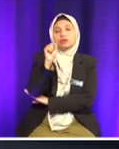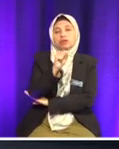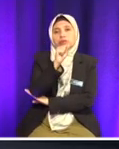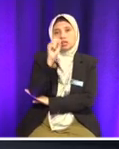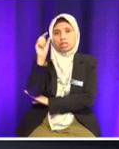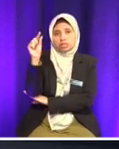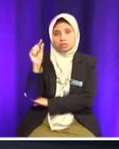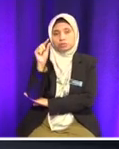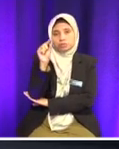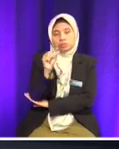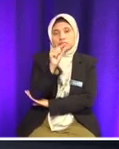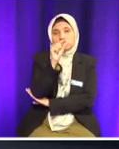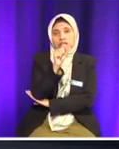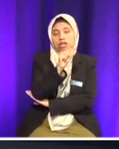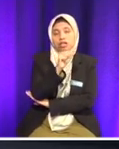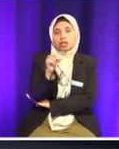Alhamdulillah